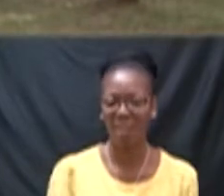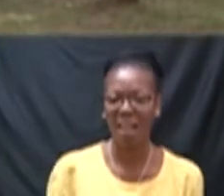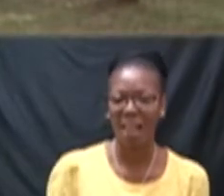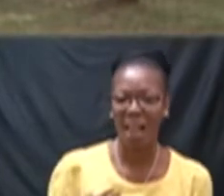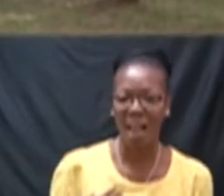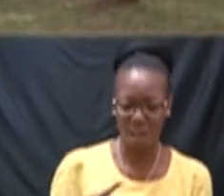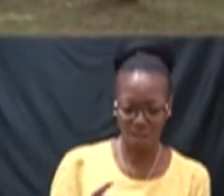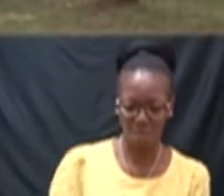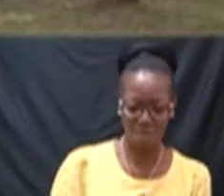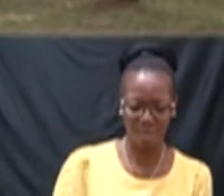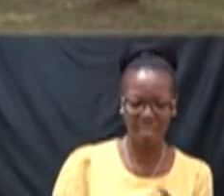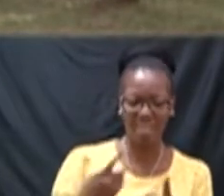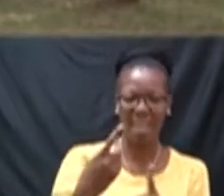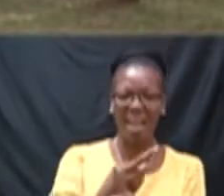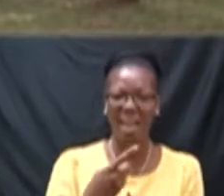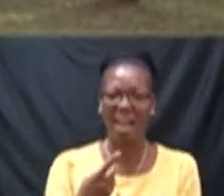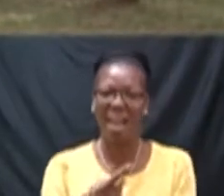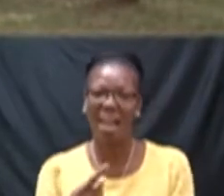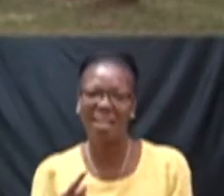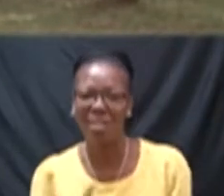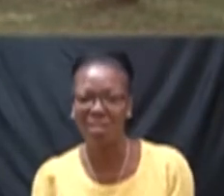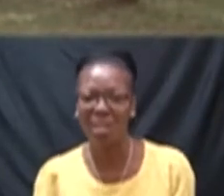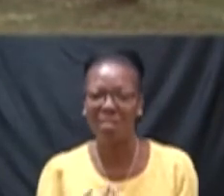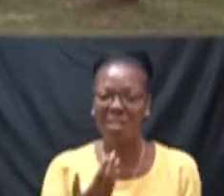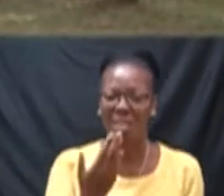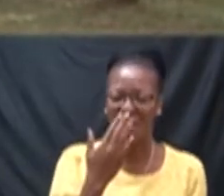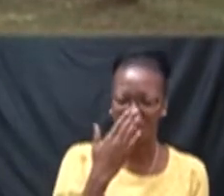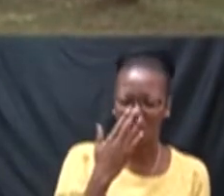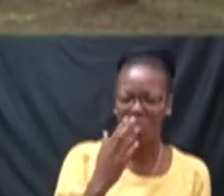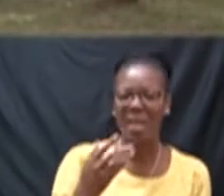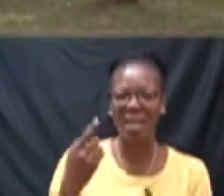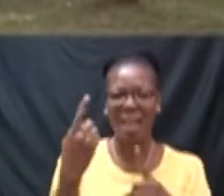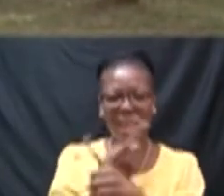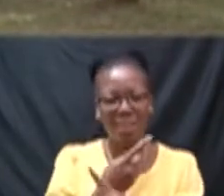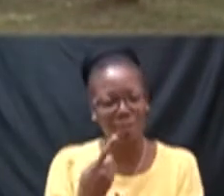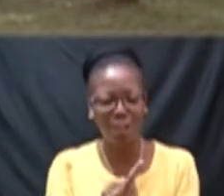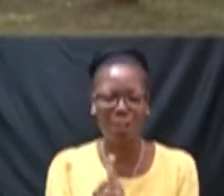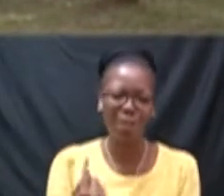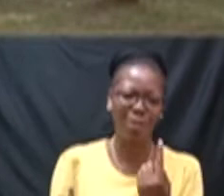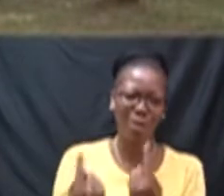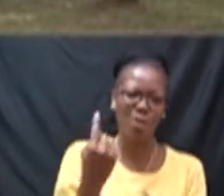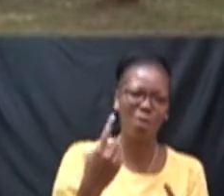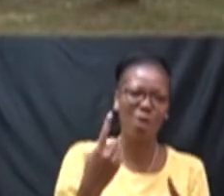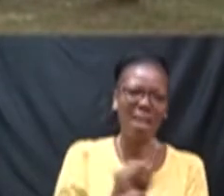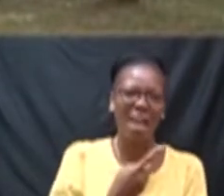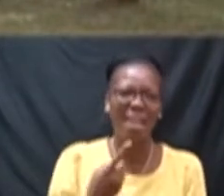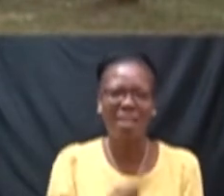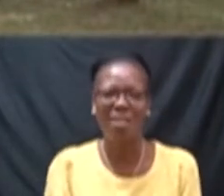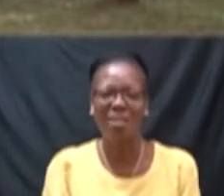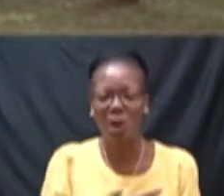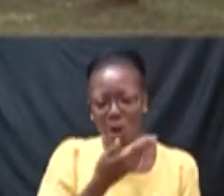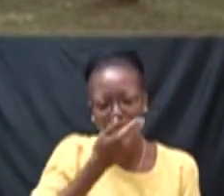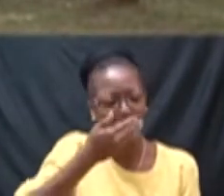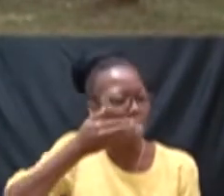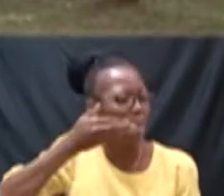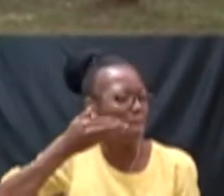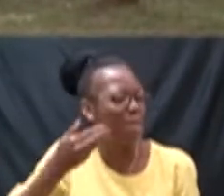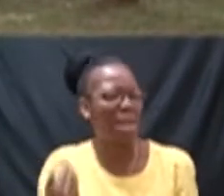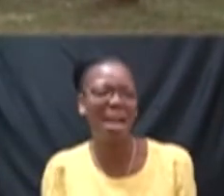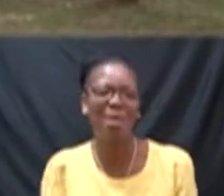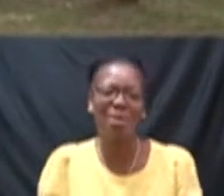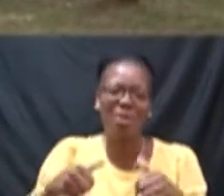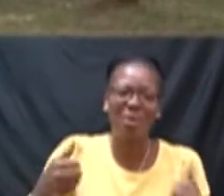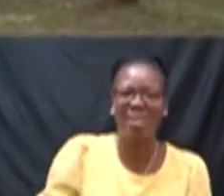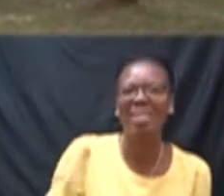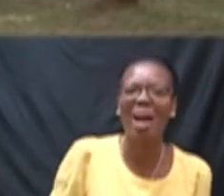Kuna mpunga aina kadha, kuna pishori, kuna mwepesi, kuna biriani, kuna buriani, kuna sindano. Chaguo ni lako, unaweza